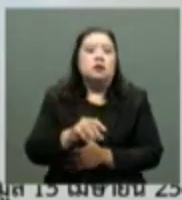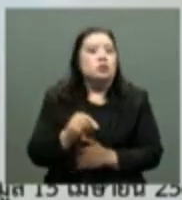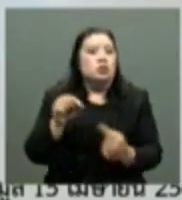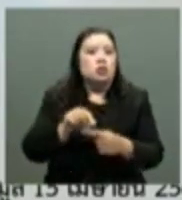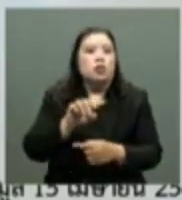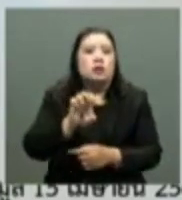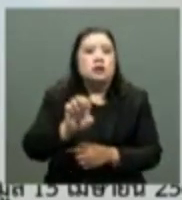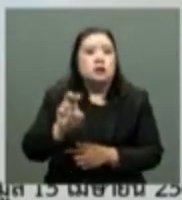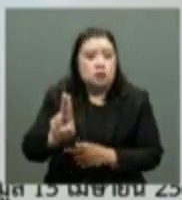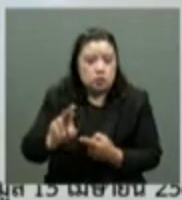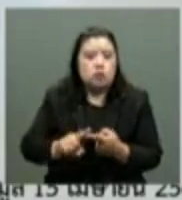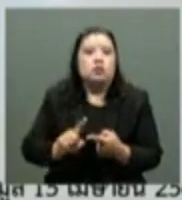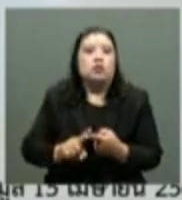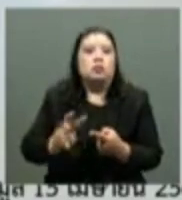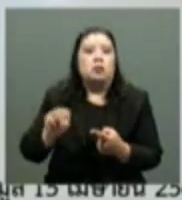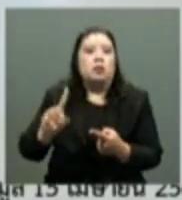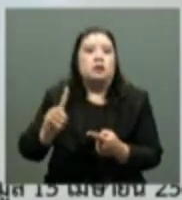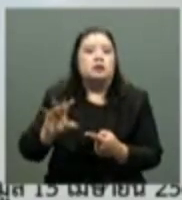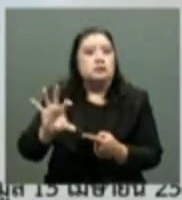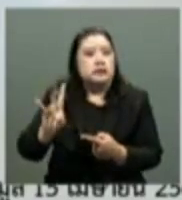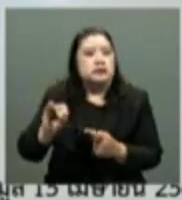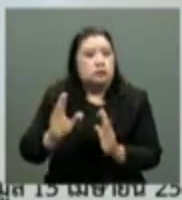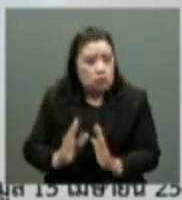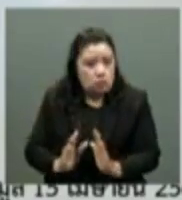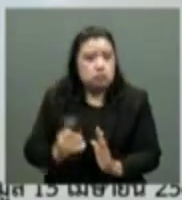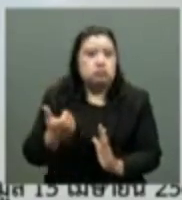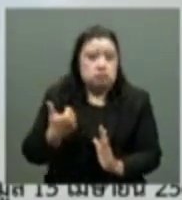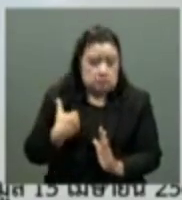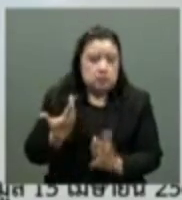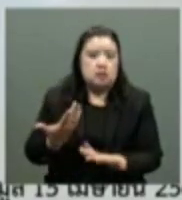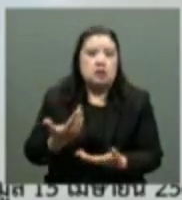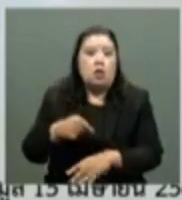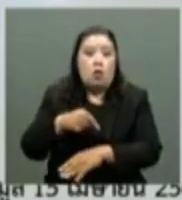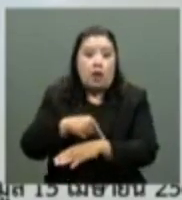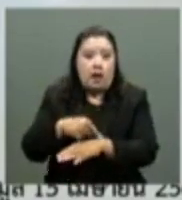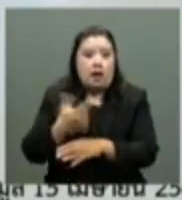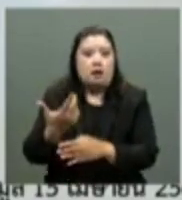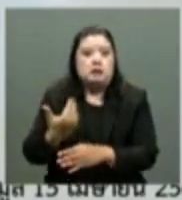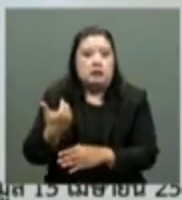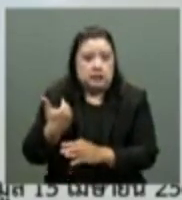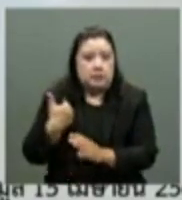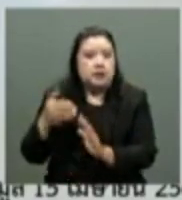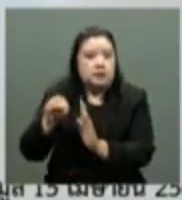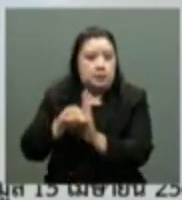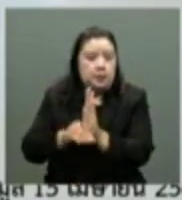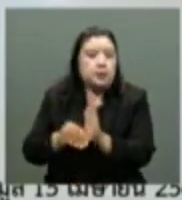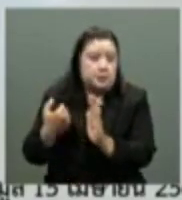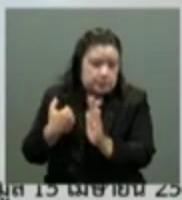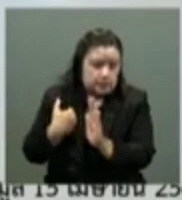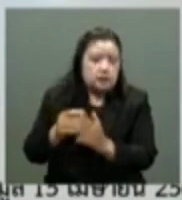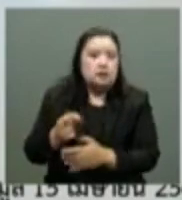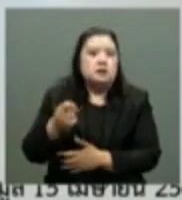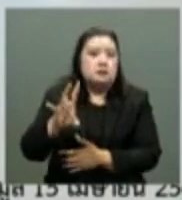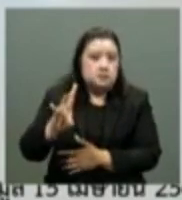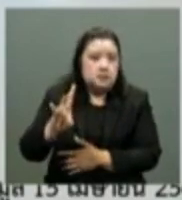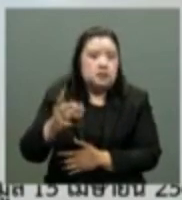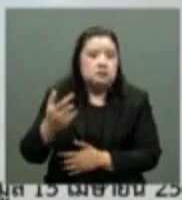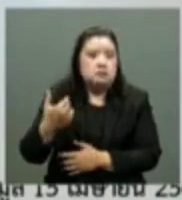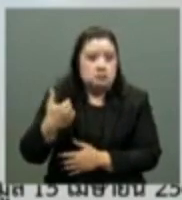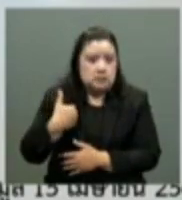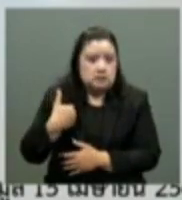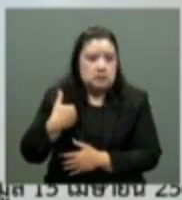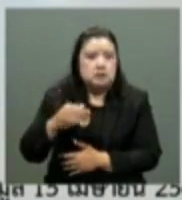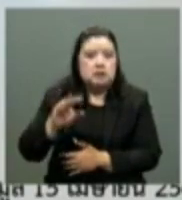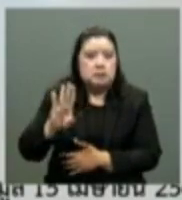คนมาลดีฟ70คนนะครับก็มาตามเวลาที่ปรากฏตรงนี้นะครับแล้วก็บังคลาเทศวันที่17อีก35คน